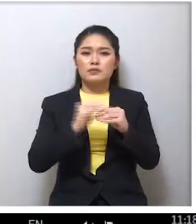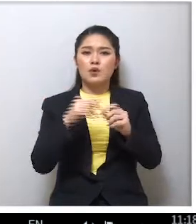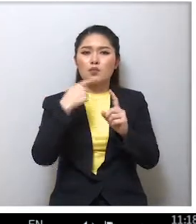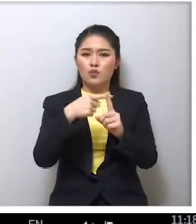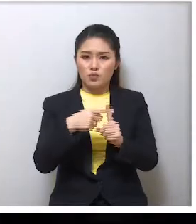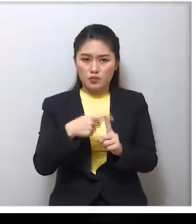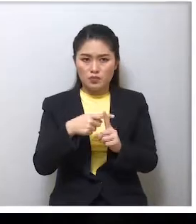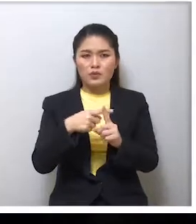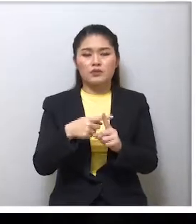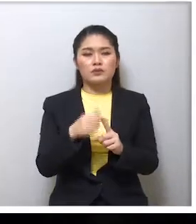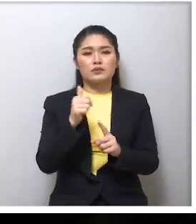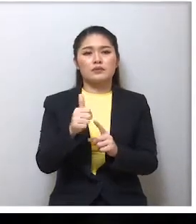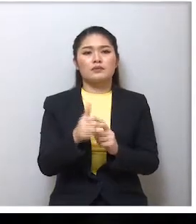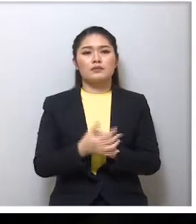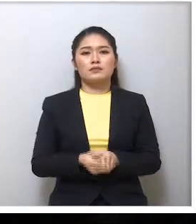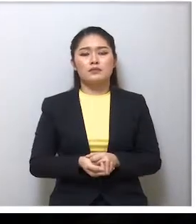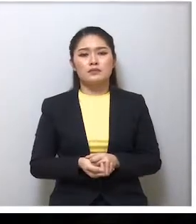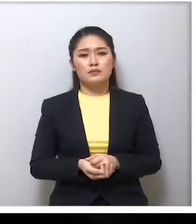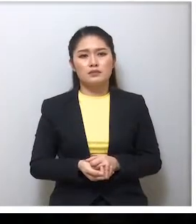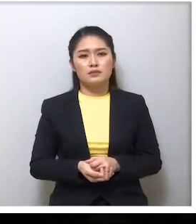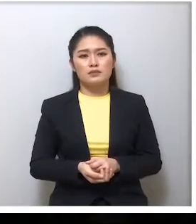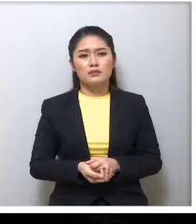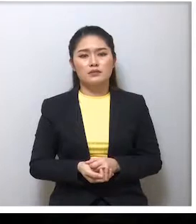าไปนะครับ